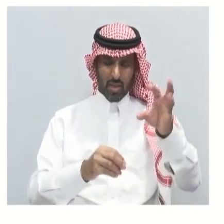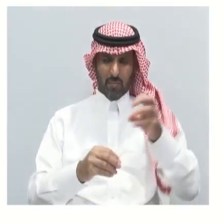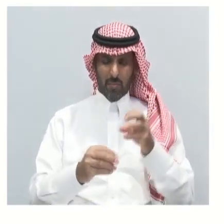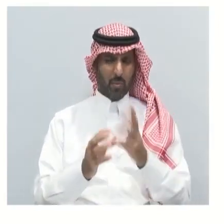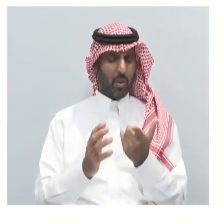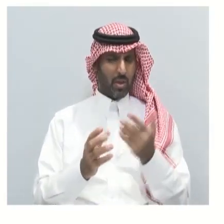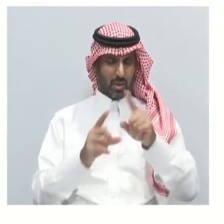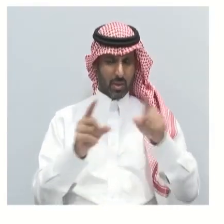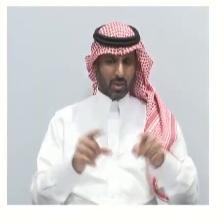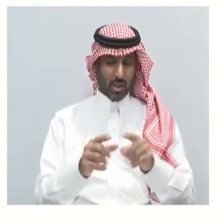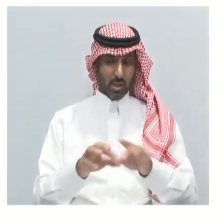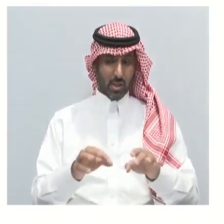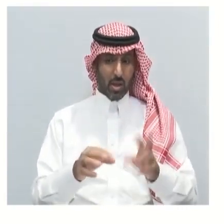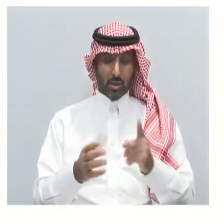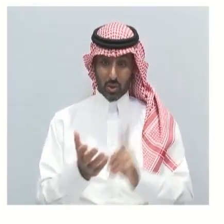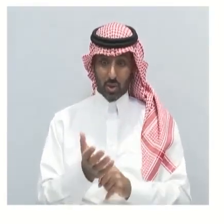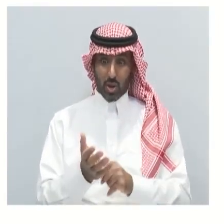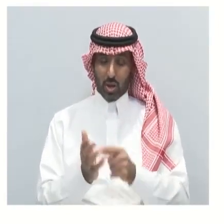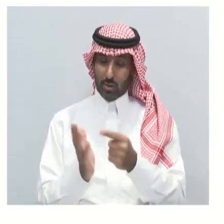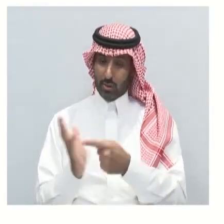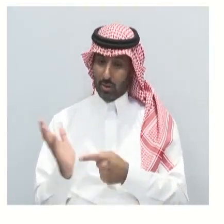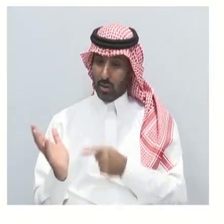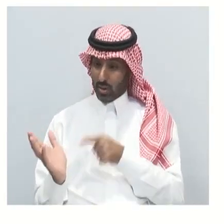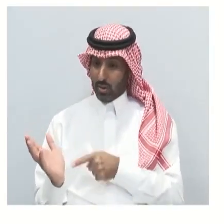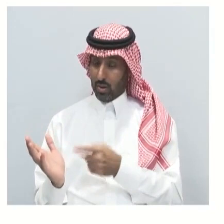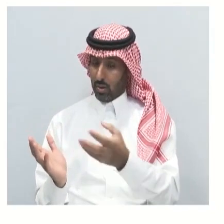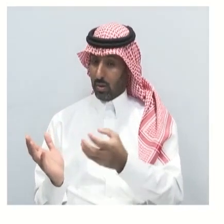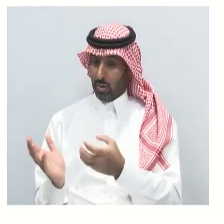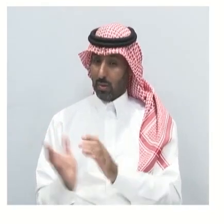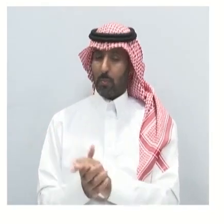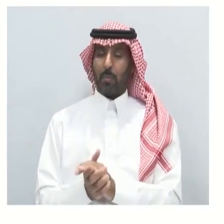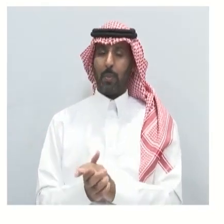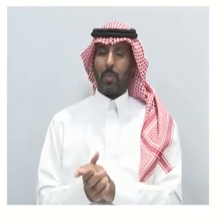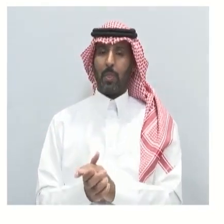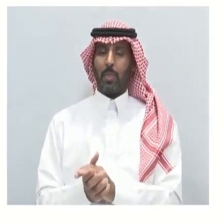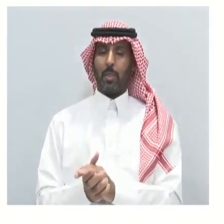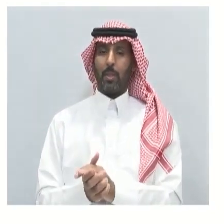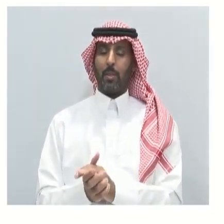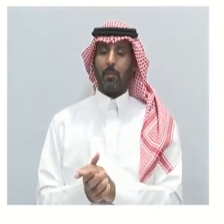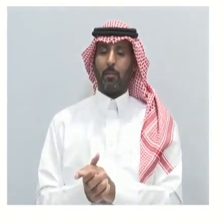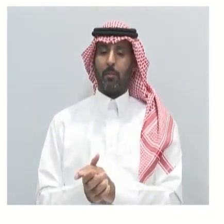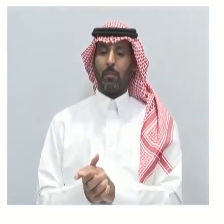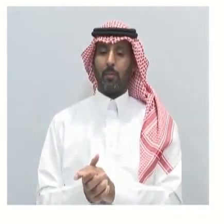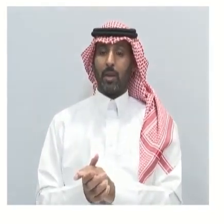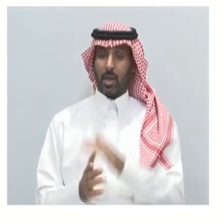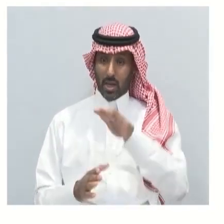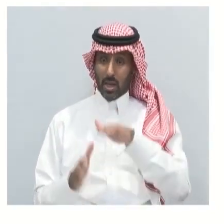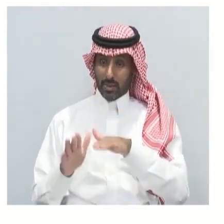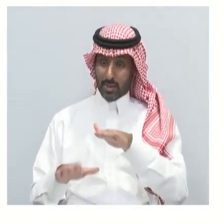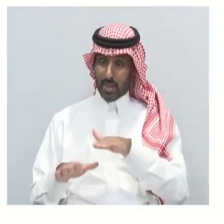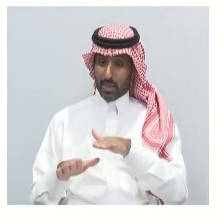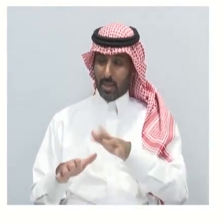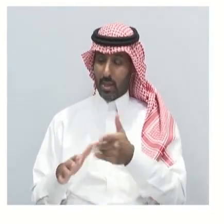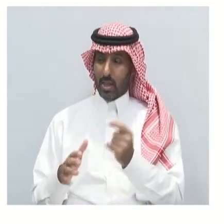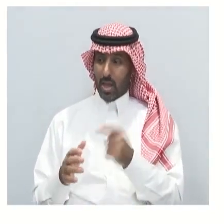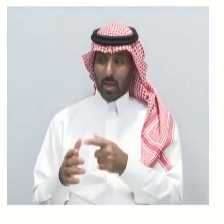الى اي مدى هذه الادات التي استخدمها صادقه يعني بمعنى انك هل يعني قاست فعلا ما وضعت